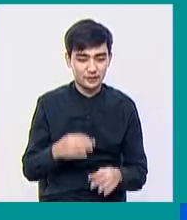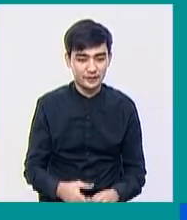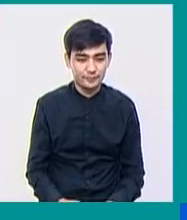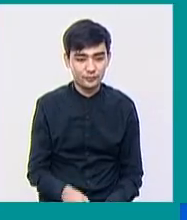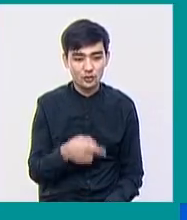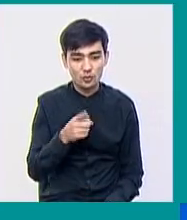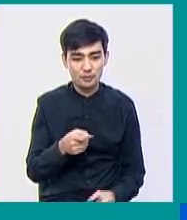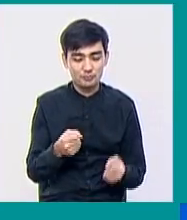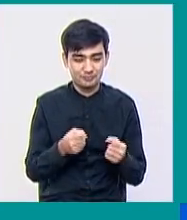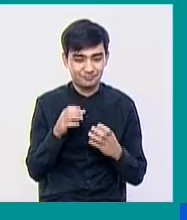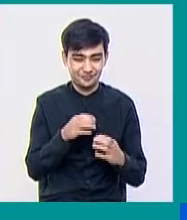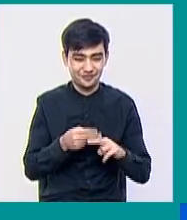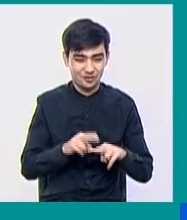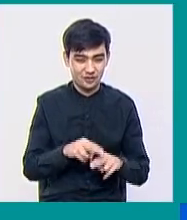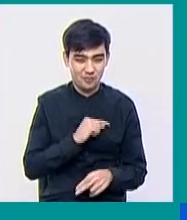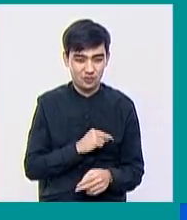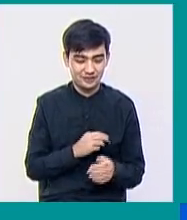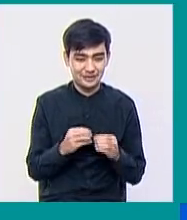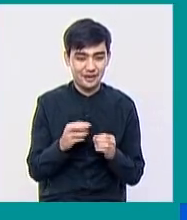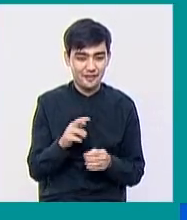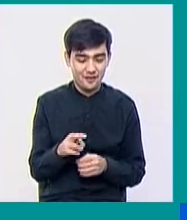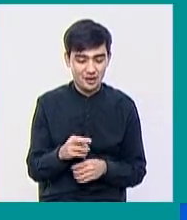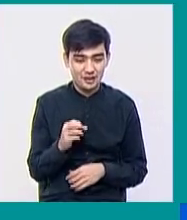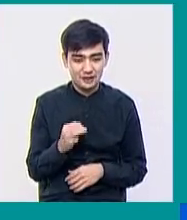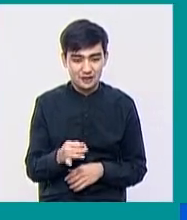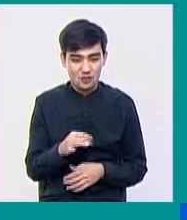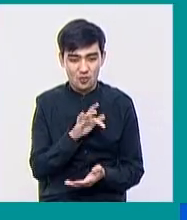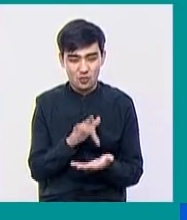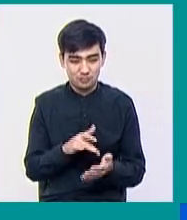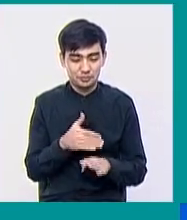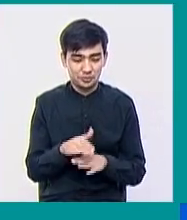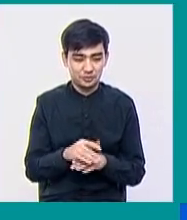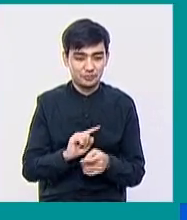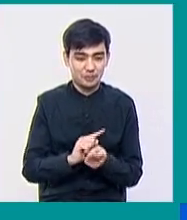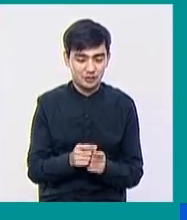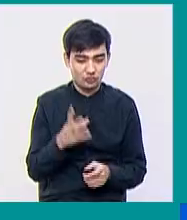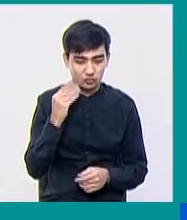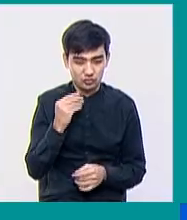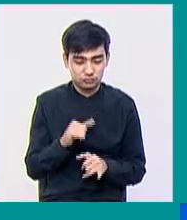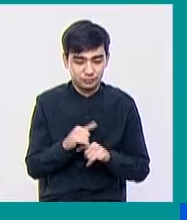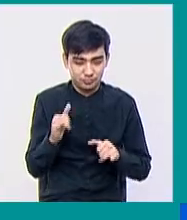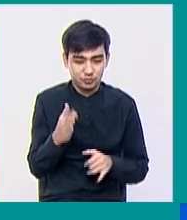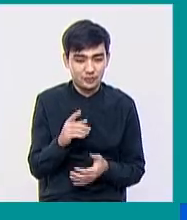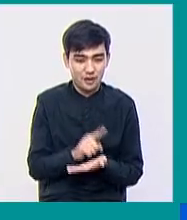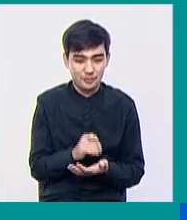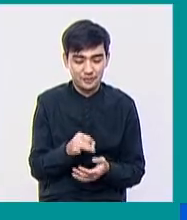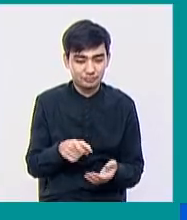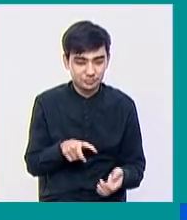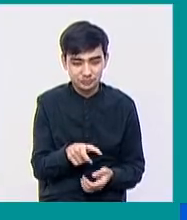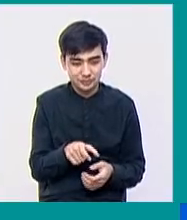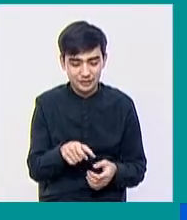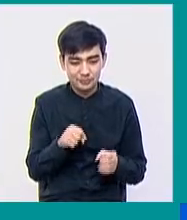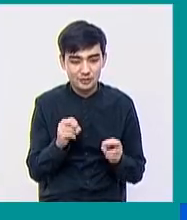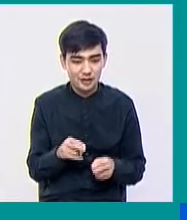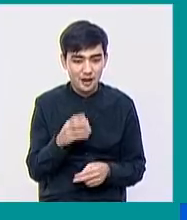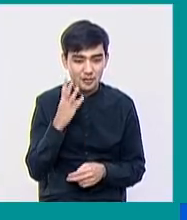номера маршрутов, которые будут работать 10 января. Исходя из ситуации в городе, постепенно изменится количество маршрутов и расписание.